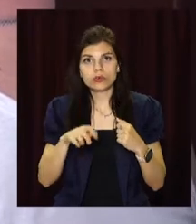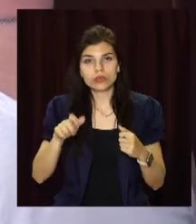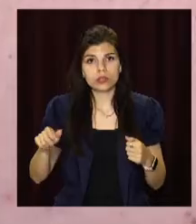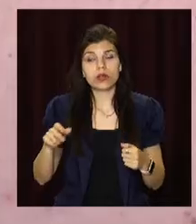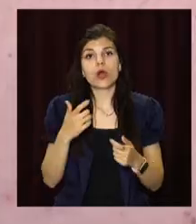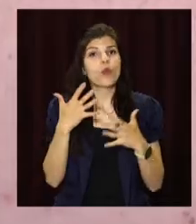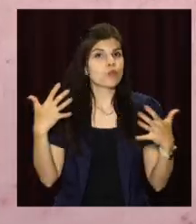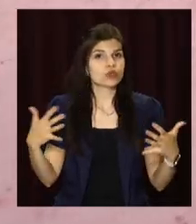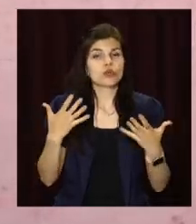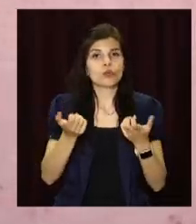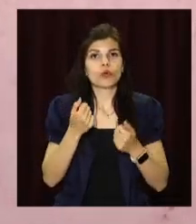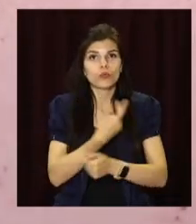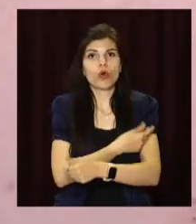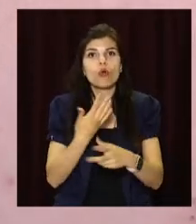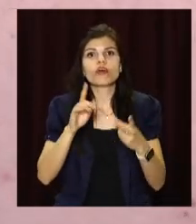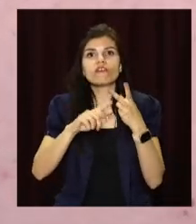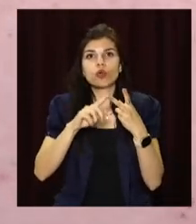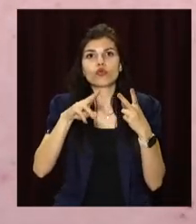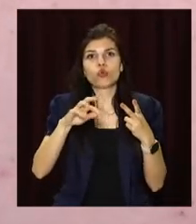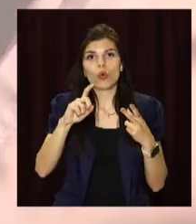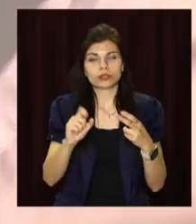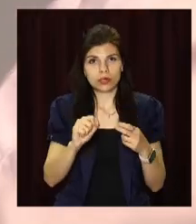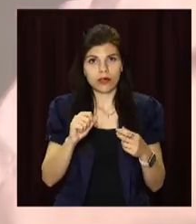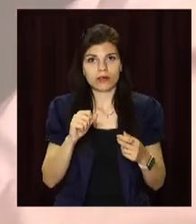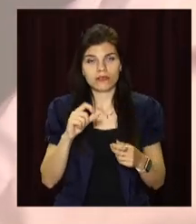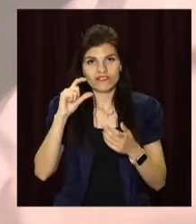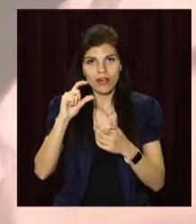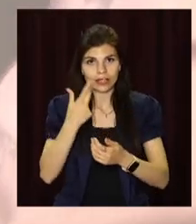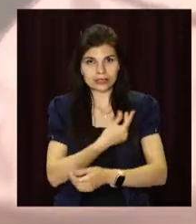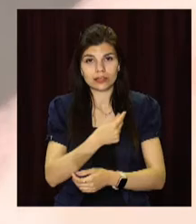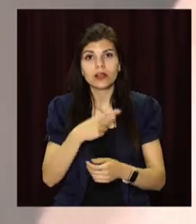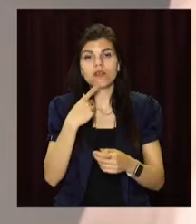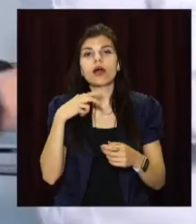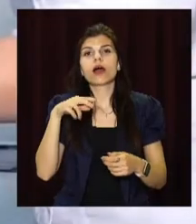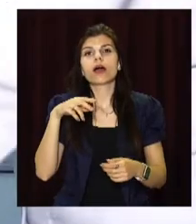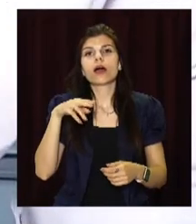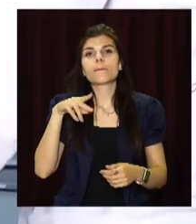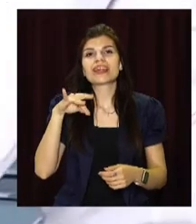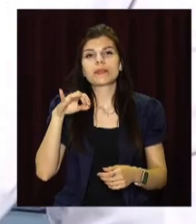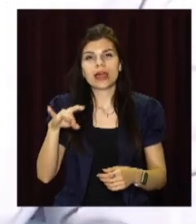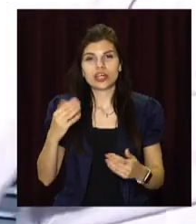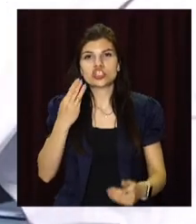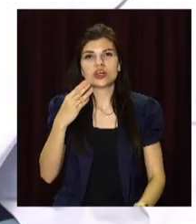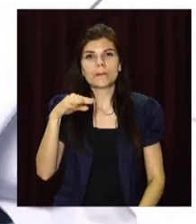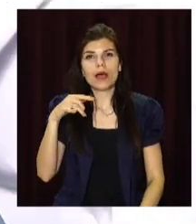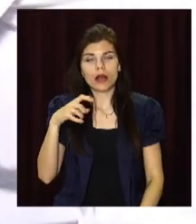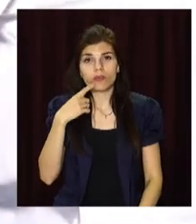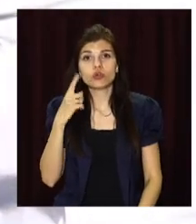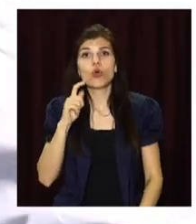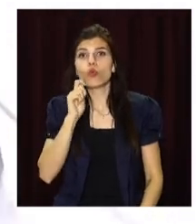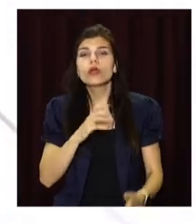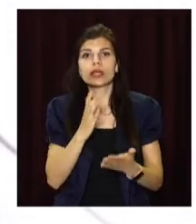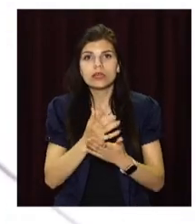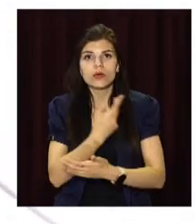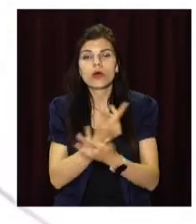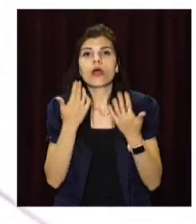Більша частина з них отримала вже другу дозу вакцину препарату. Втім, як заявив прем'єр Денис Шмигаль, в країні є можливість вакцинувати